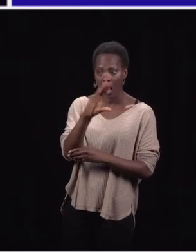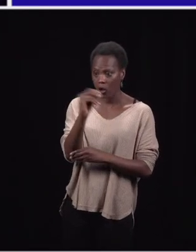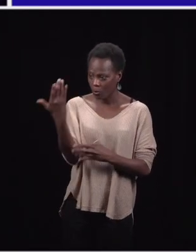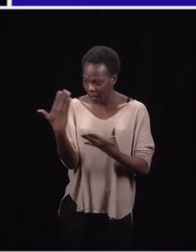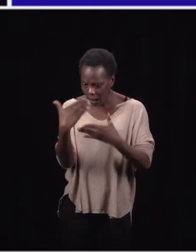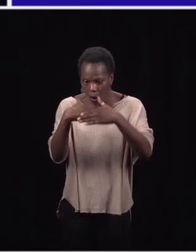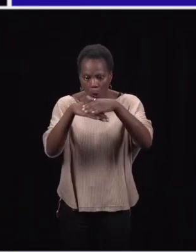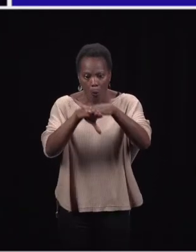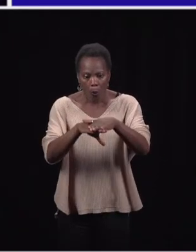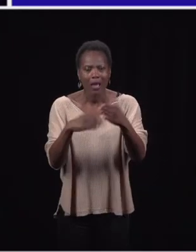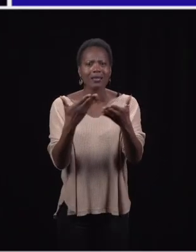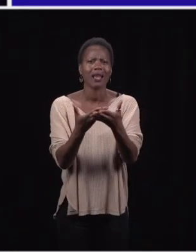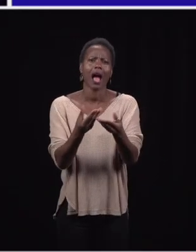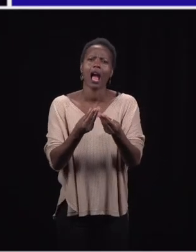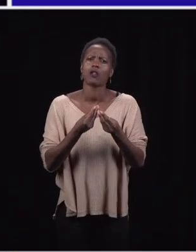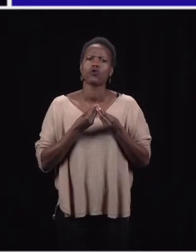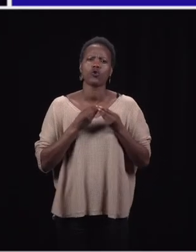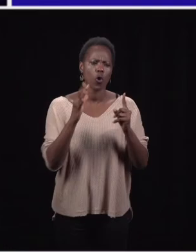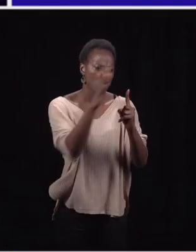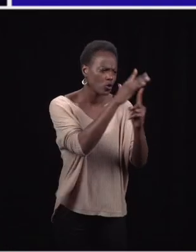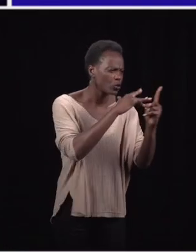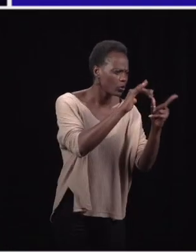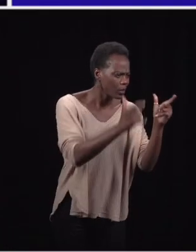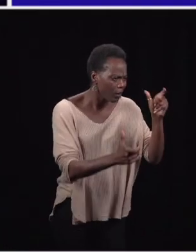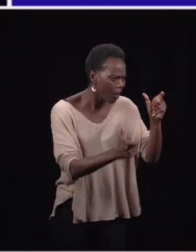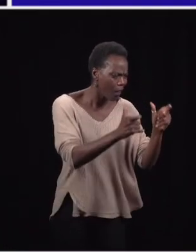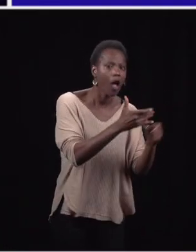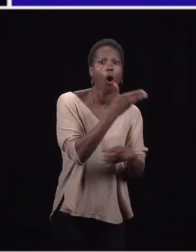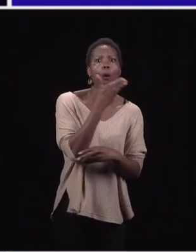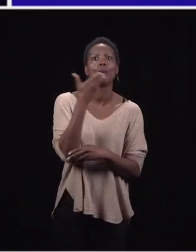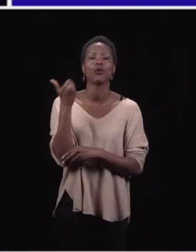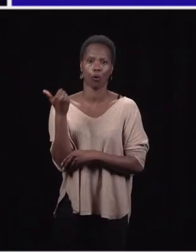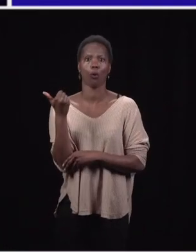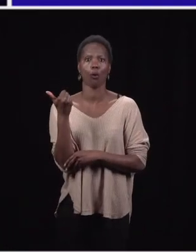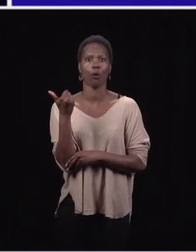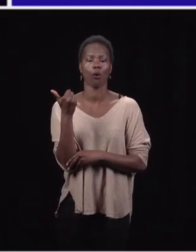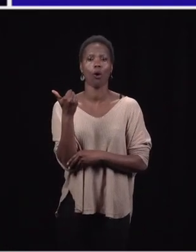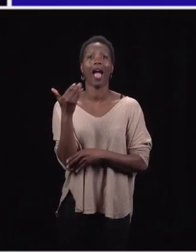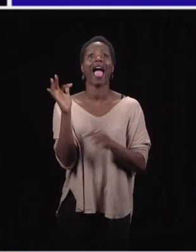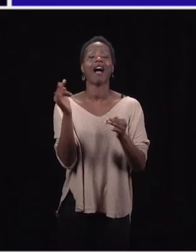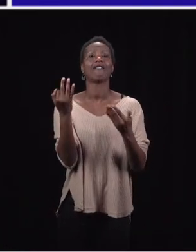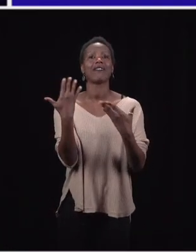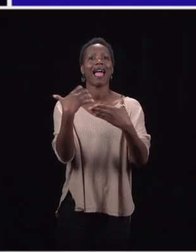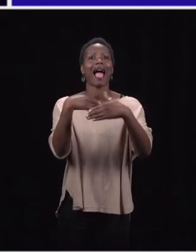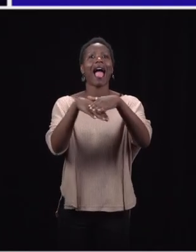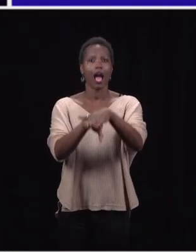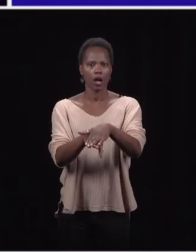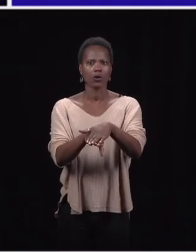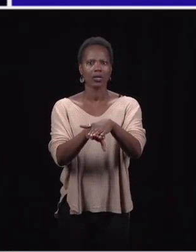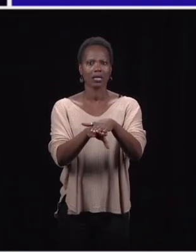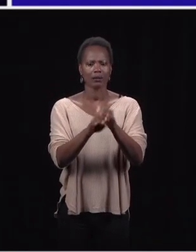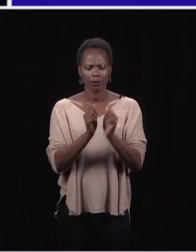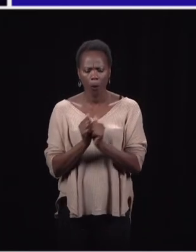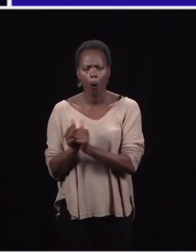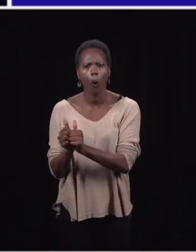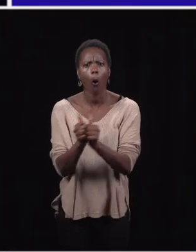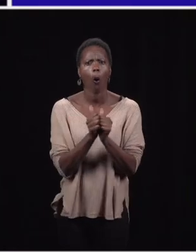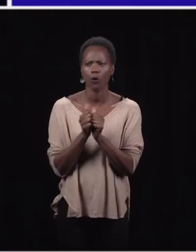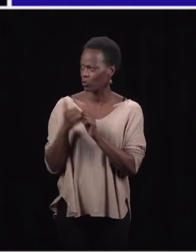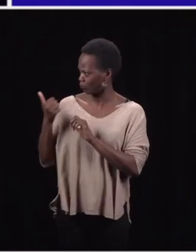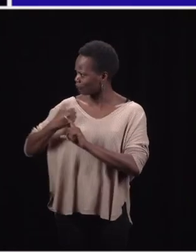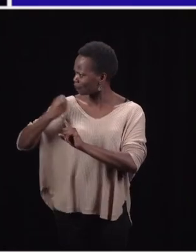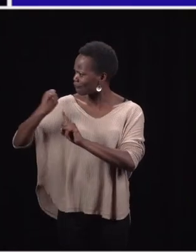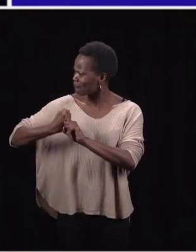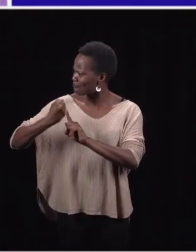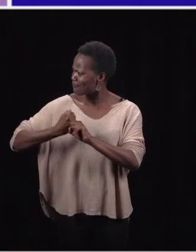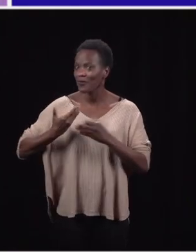vertueux ça bénéficie à la société dans son ensemble et c'est cette notion inclusive de de collectif que que vous défendez finalement